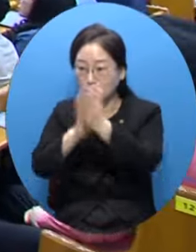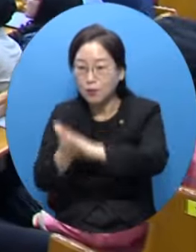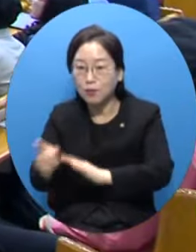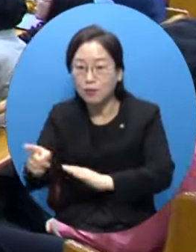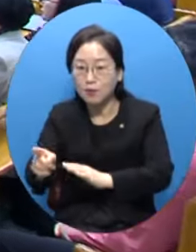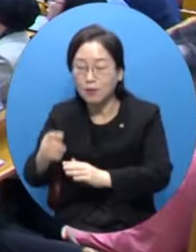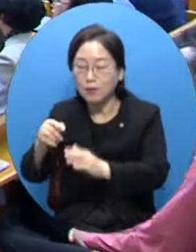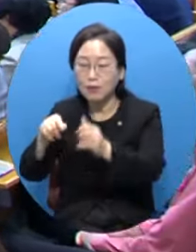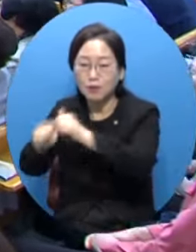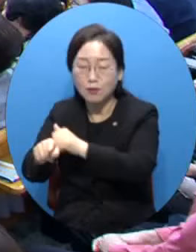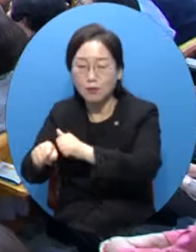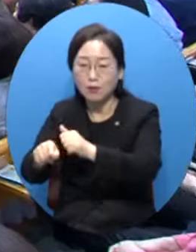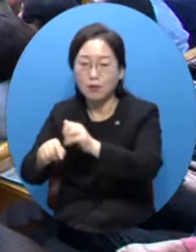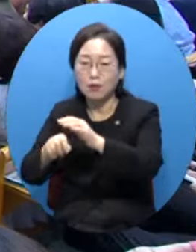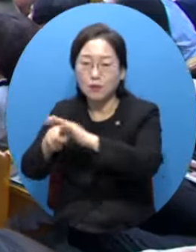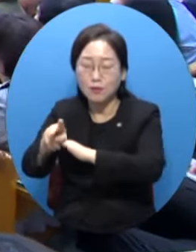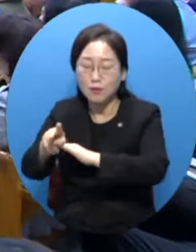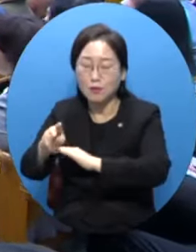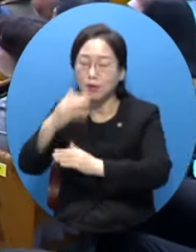도망자의 시대로 전락해버리고 말았습니다.